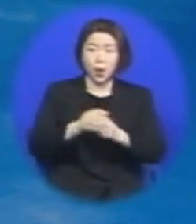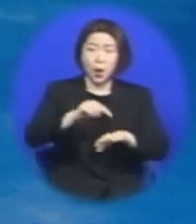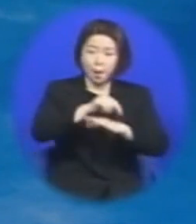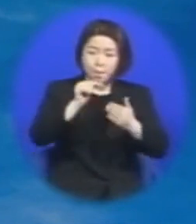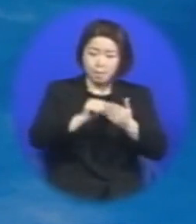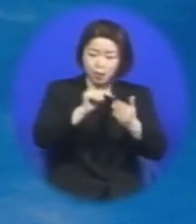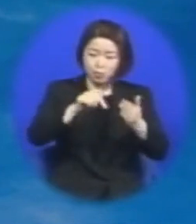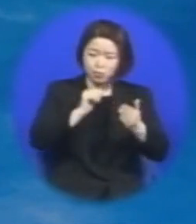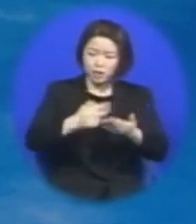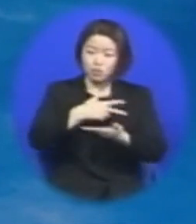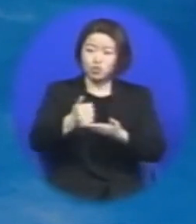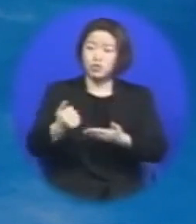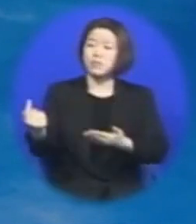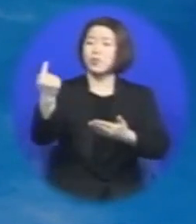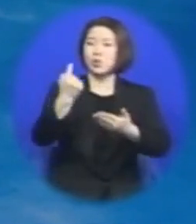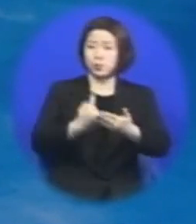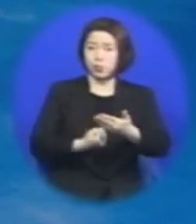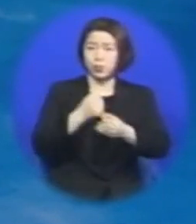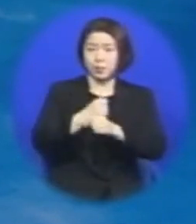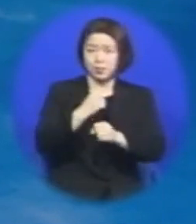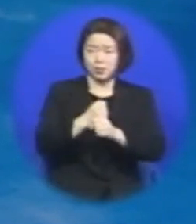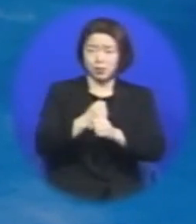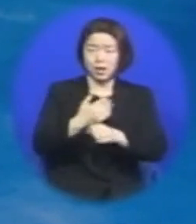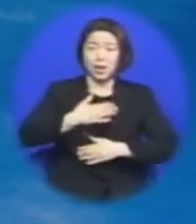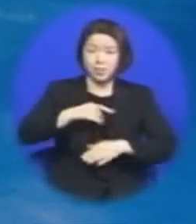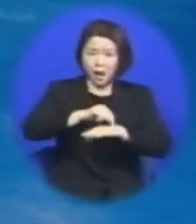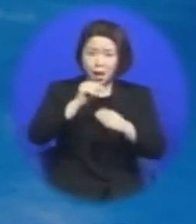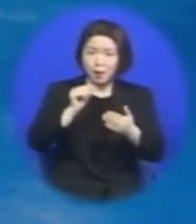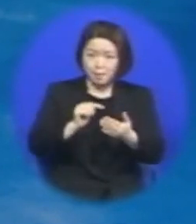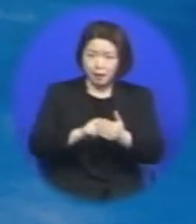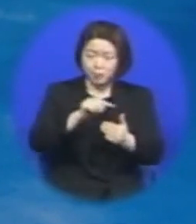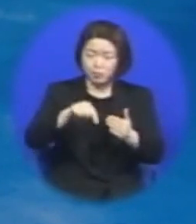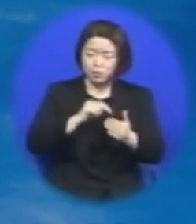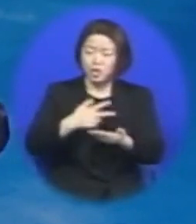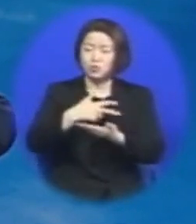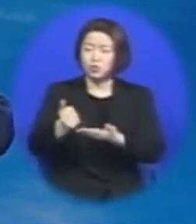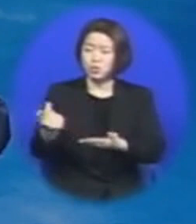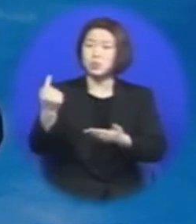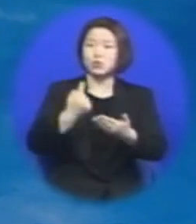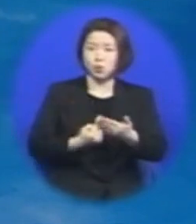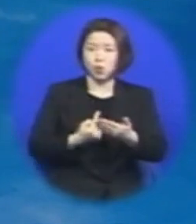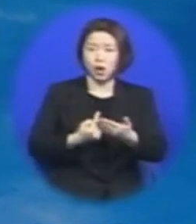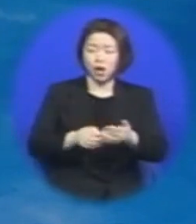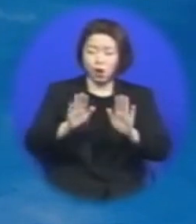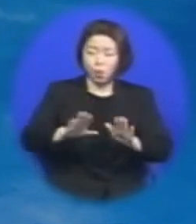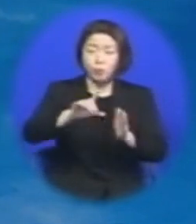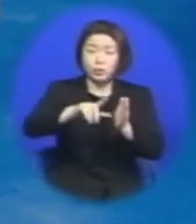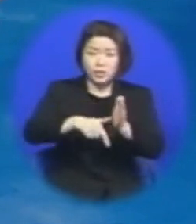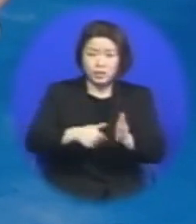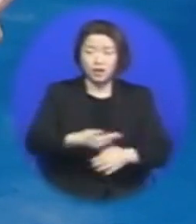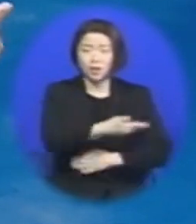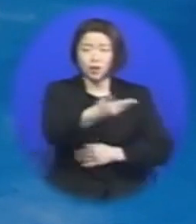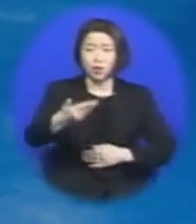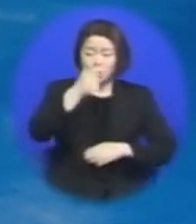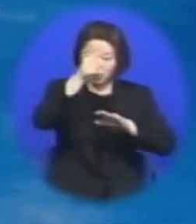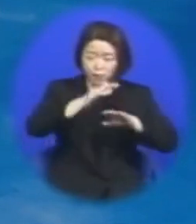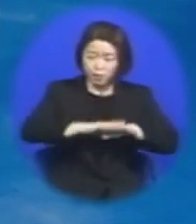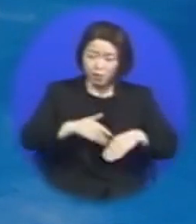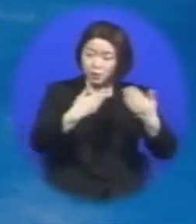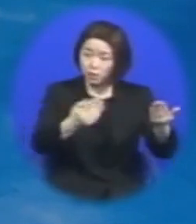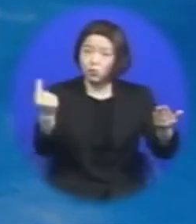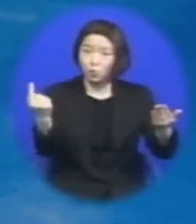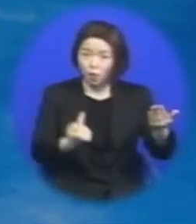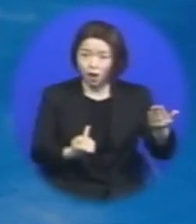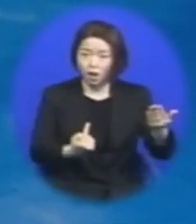들어오시게 하라는 내 마음속에 주님이 들어오시게 하라 오늘이 시간에 여러분 예배를 드리러 여러분이